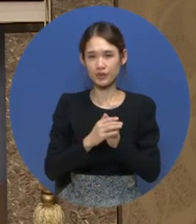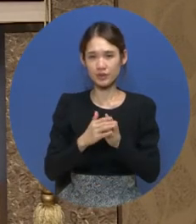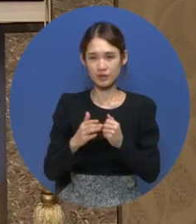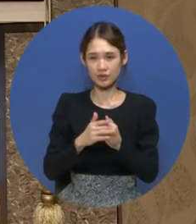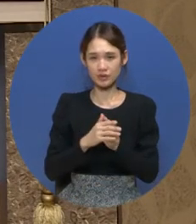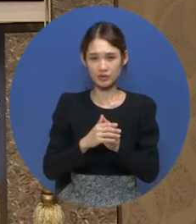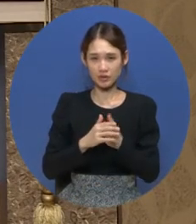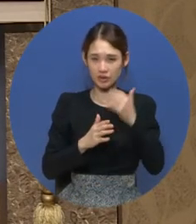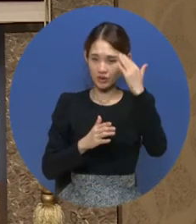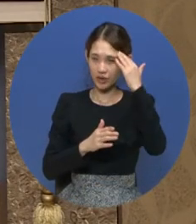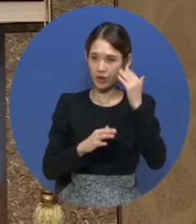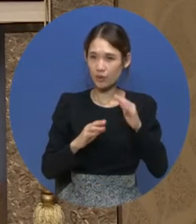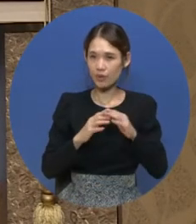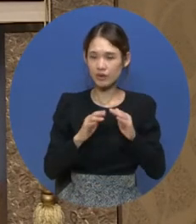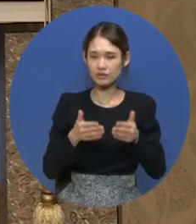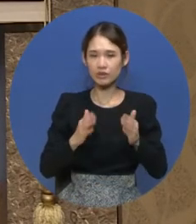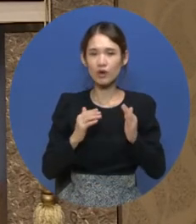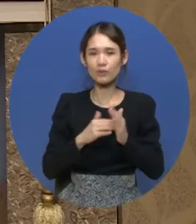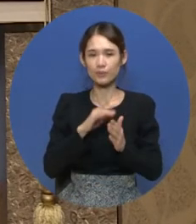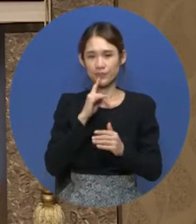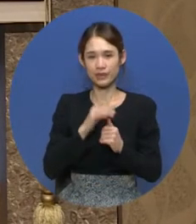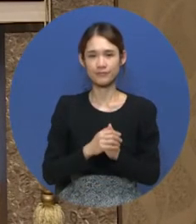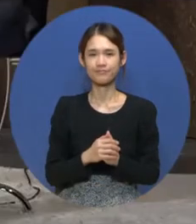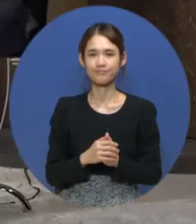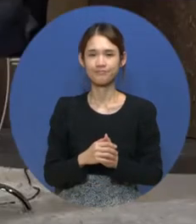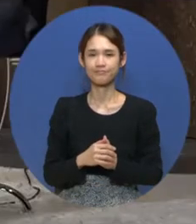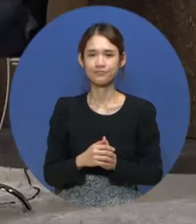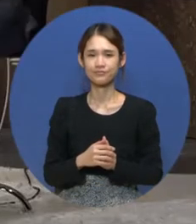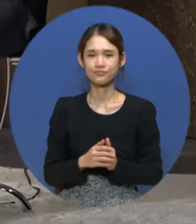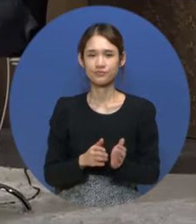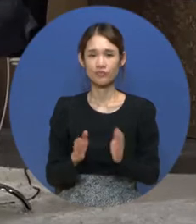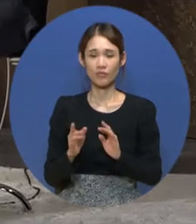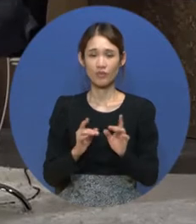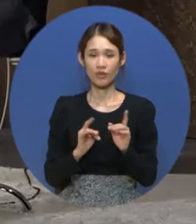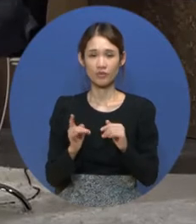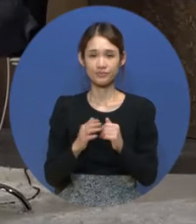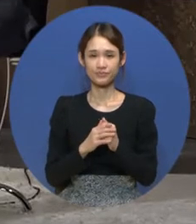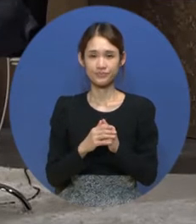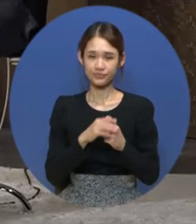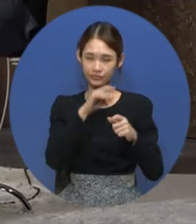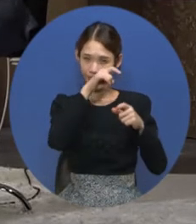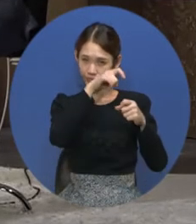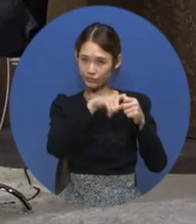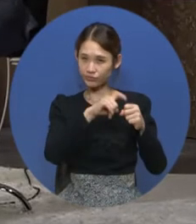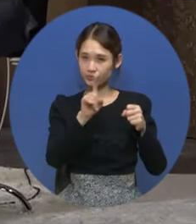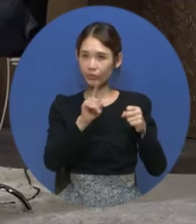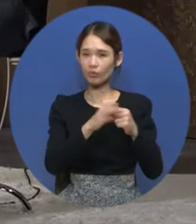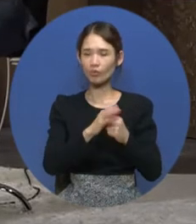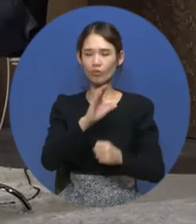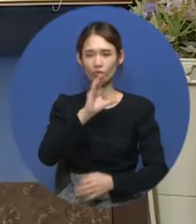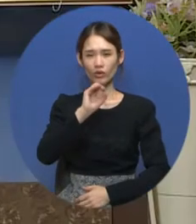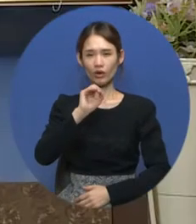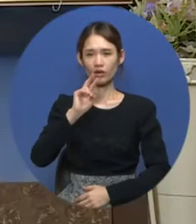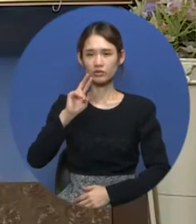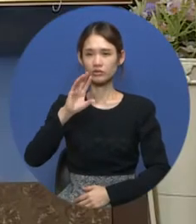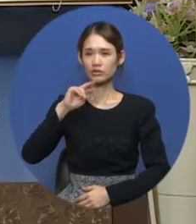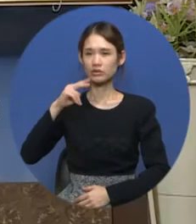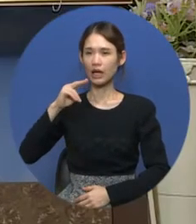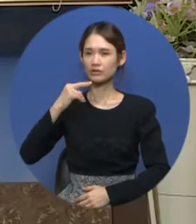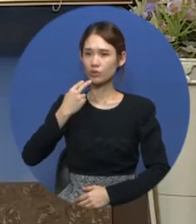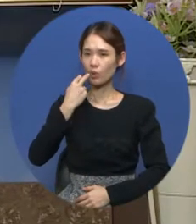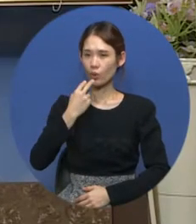저희 상해 nf 를 설립했다고 보시면 되는 것 같습니다 어 그러니까 거의 이 주된 목적은 이 사소